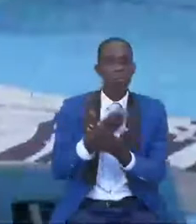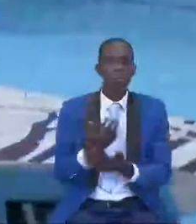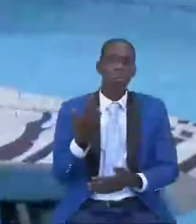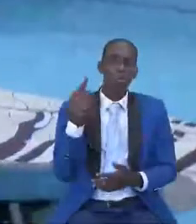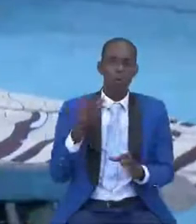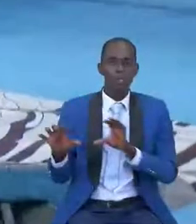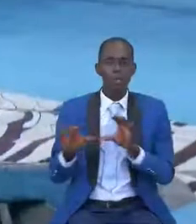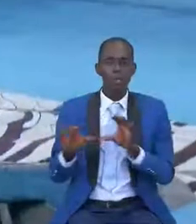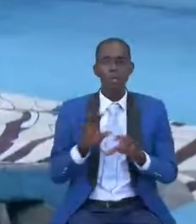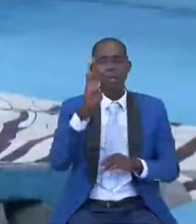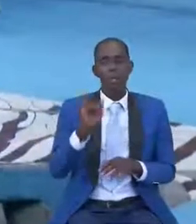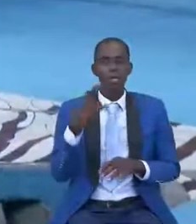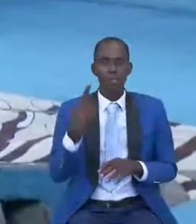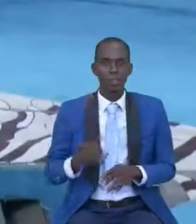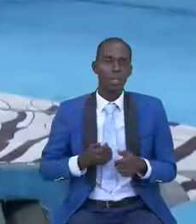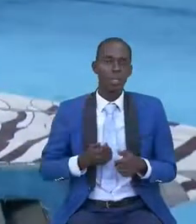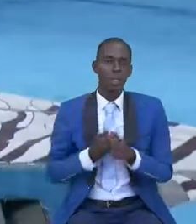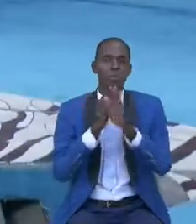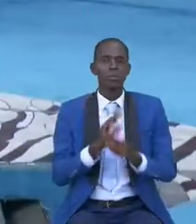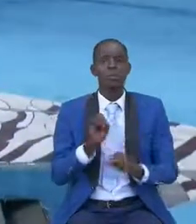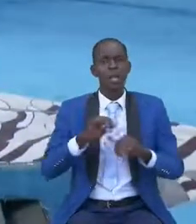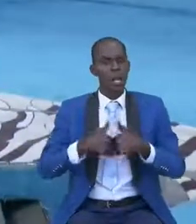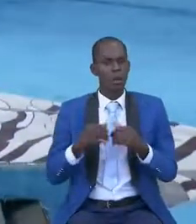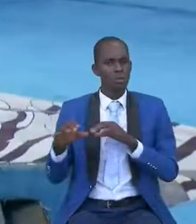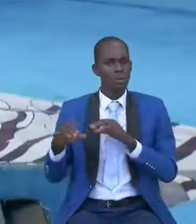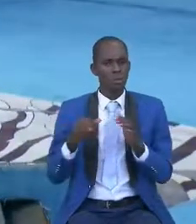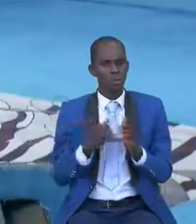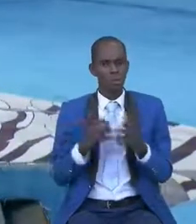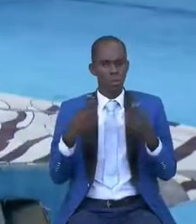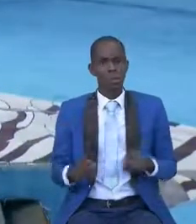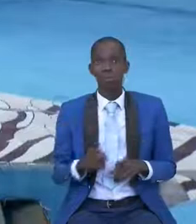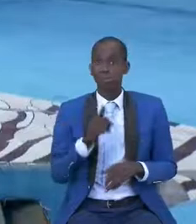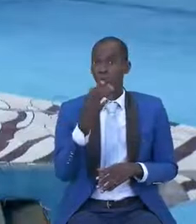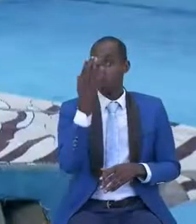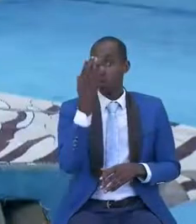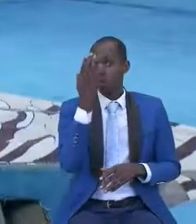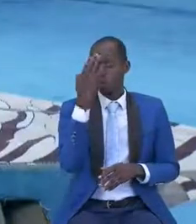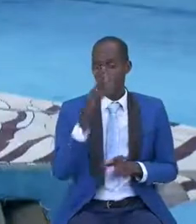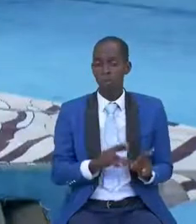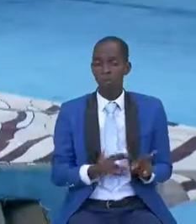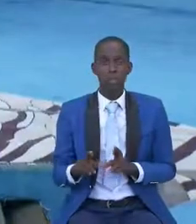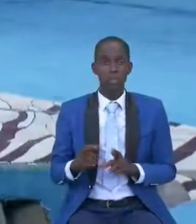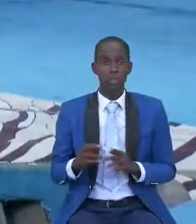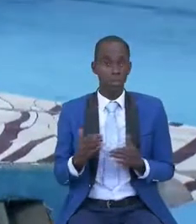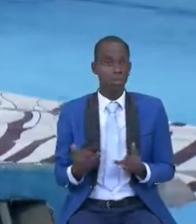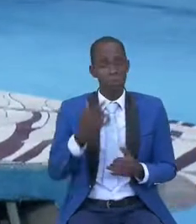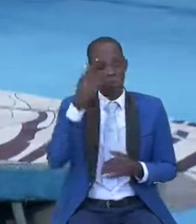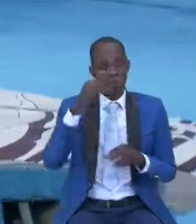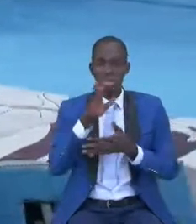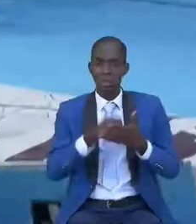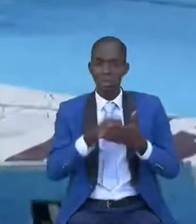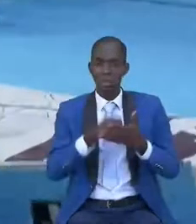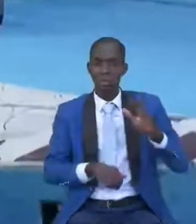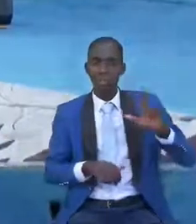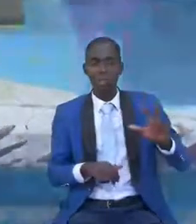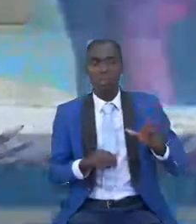Beaucoup de prodiges et de miracles se faisaient par les apôtres. Comment est-ce que ça se faisait? Bon, vous le